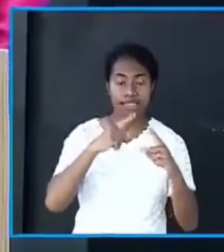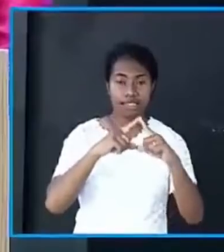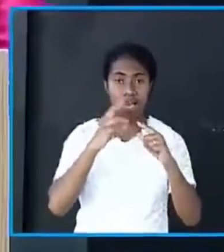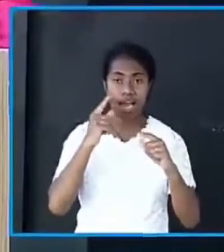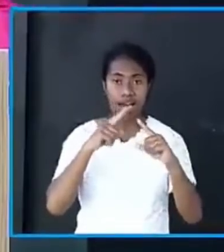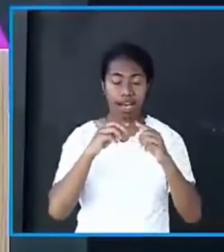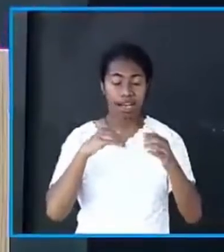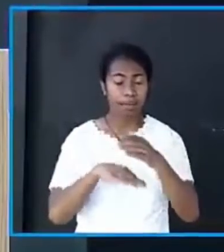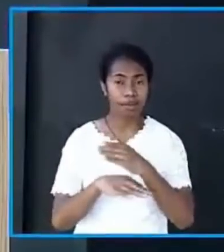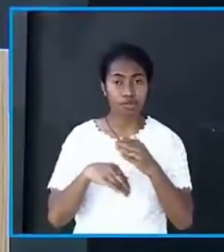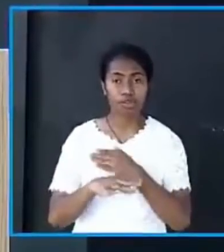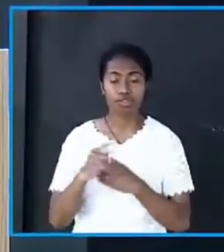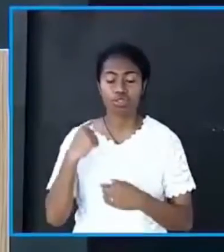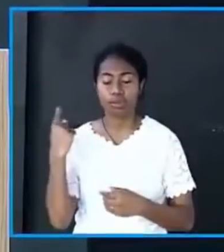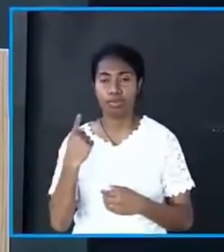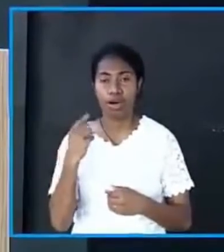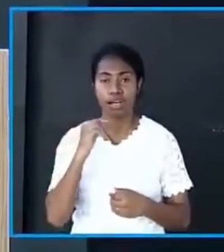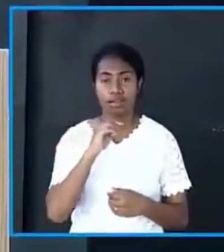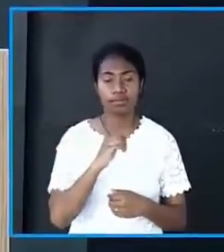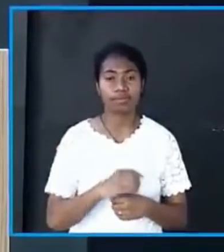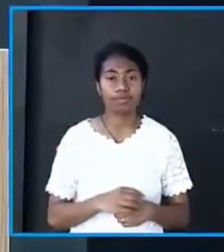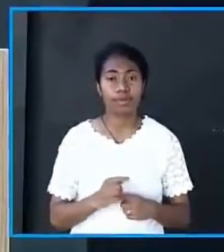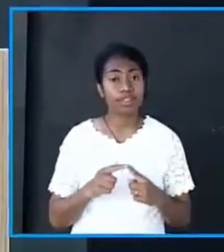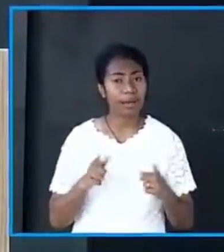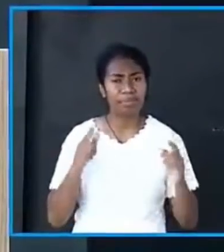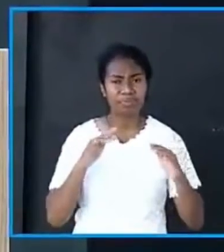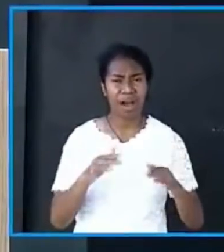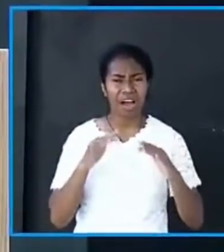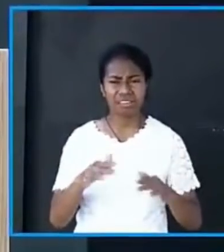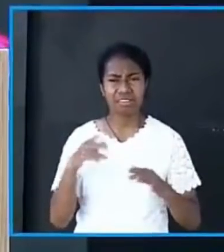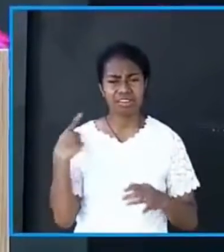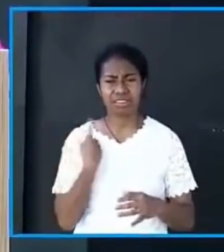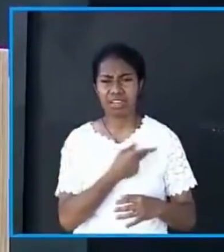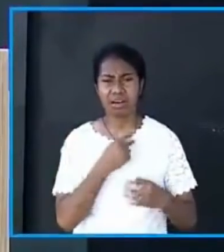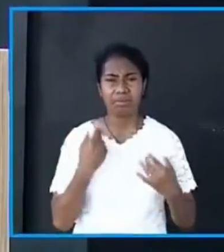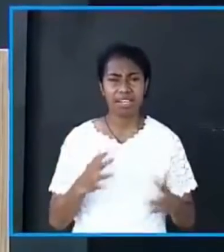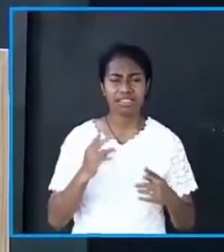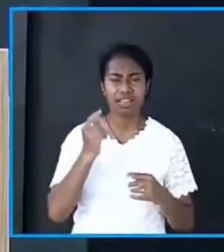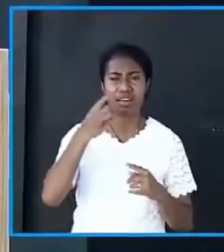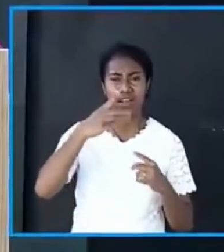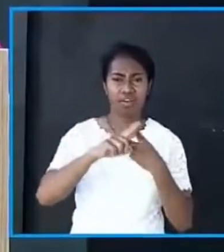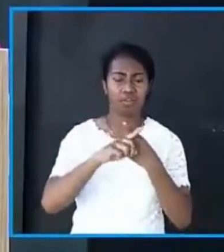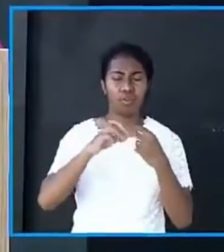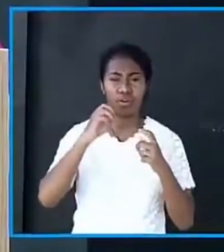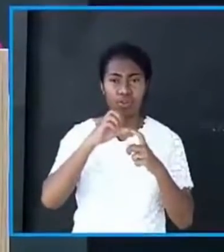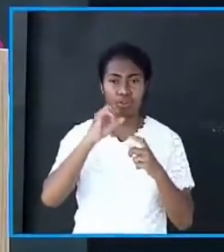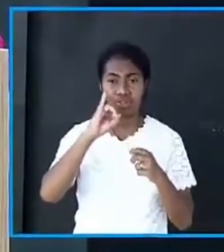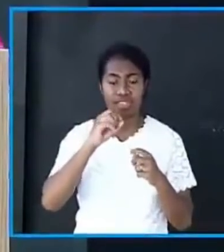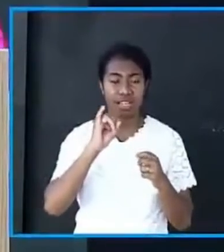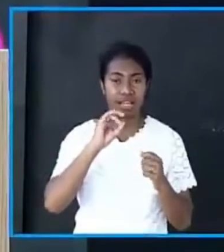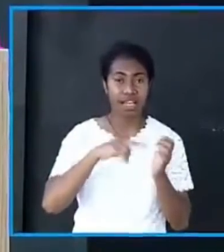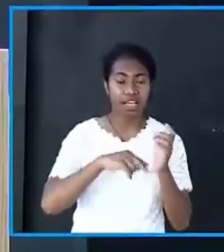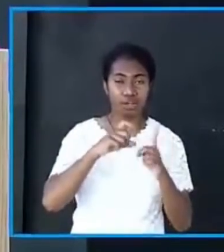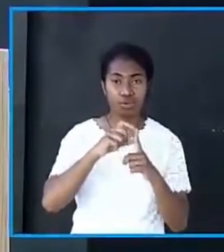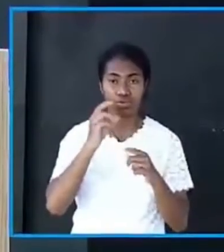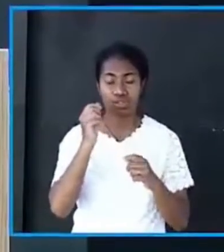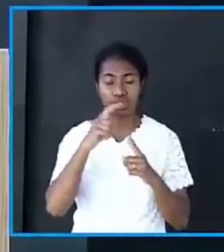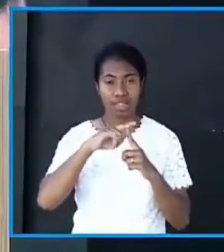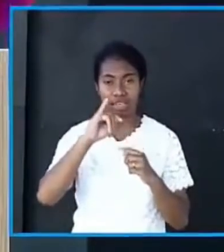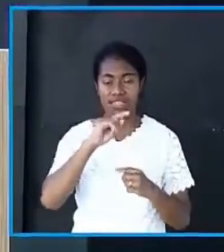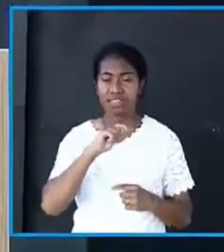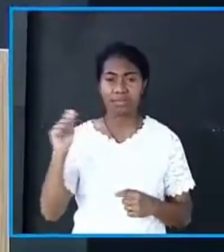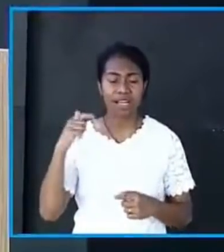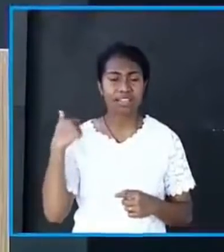revolusi industri 5 tapi banyak kita masih revolusi industri 4 saudara-saudara